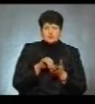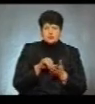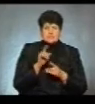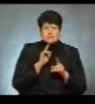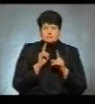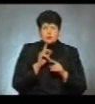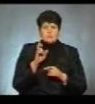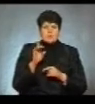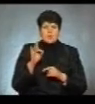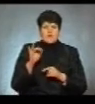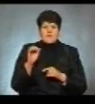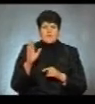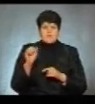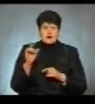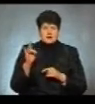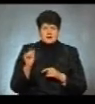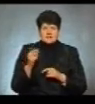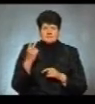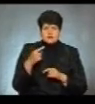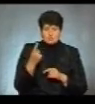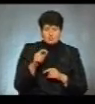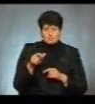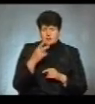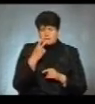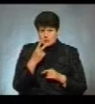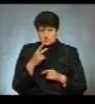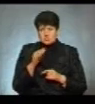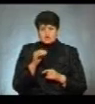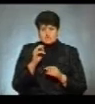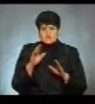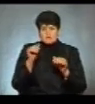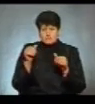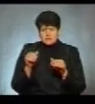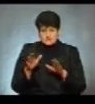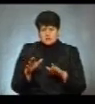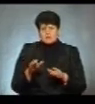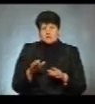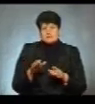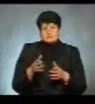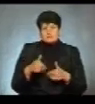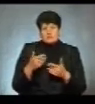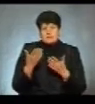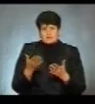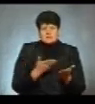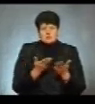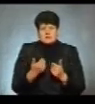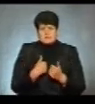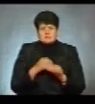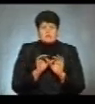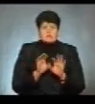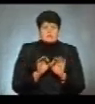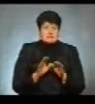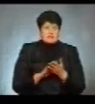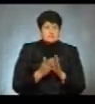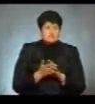по броварні 21, де люди побачили, що ЖЕК вивішав, що запропонував їм або самостійно управляти будинком через нас. Запросили нас, ми розказали.